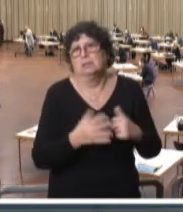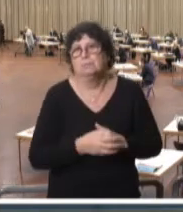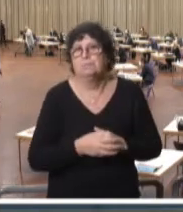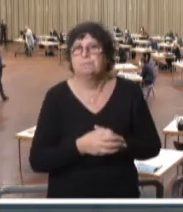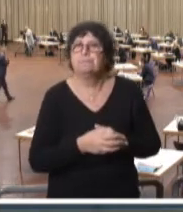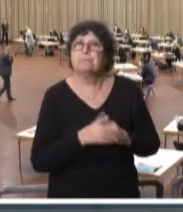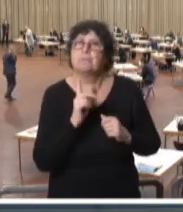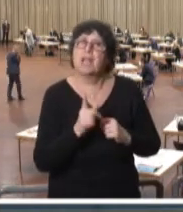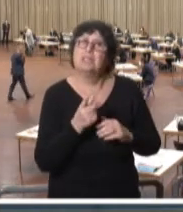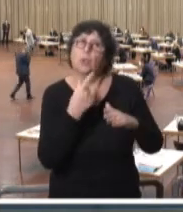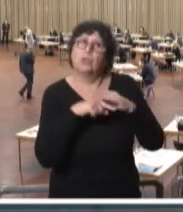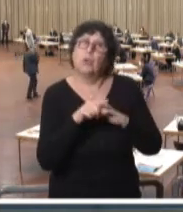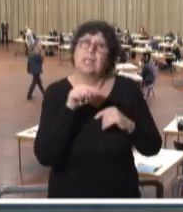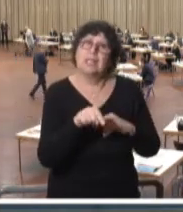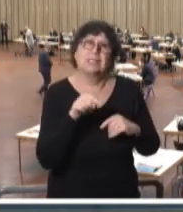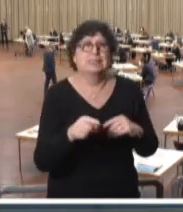Also durch diese